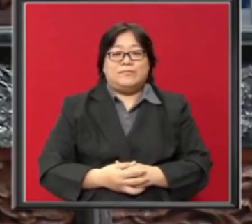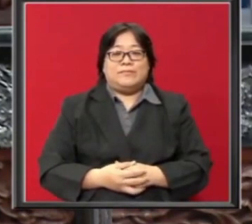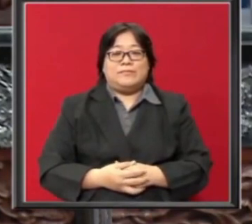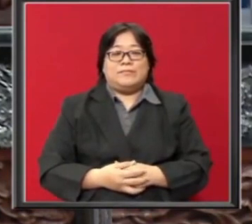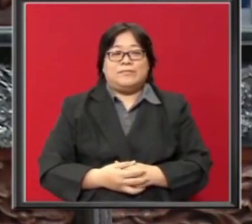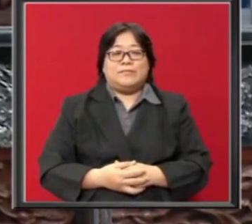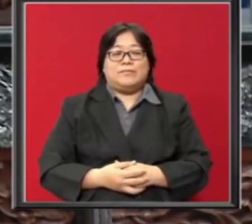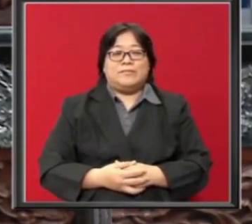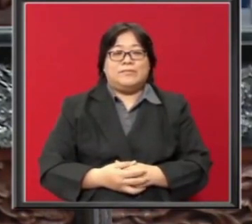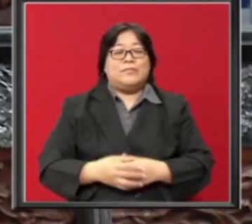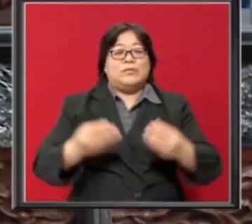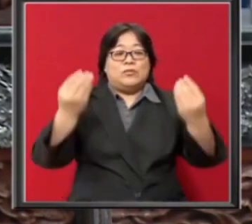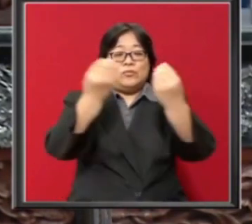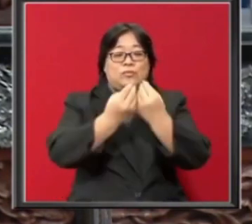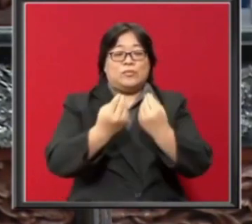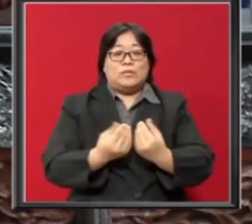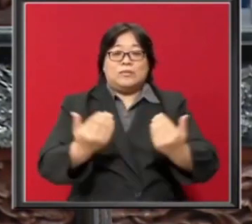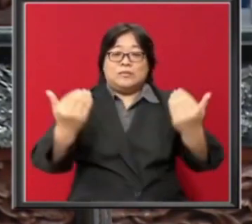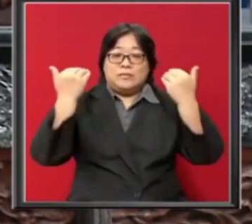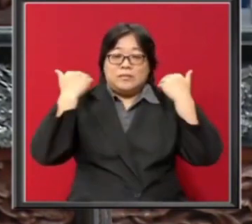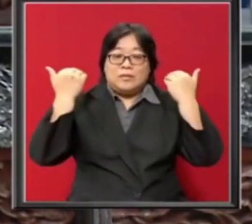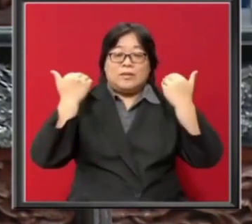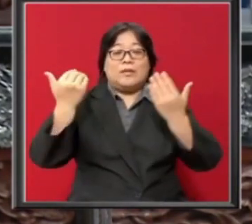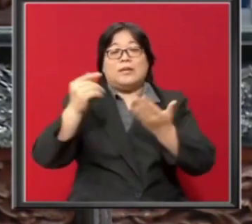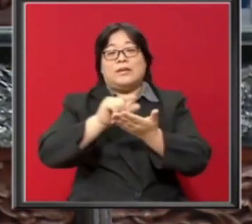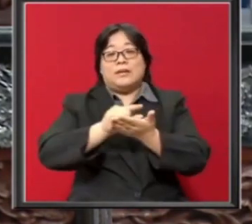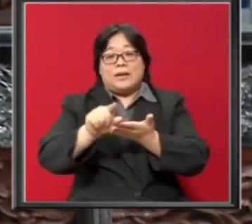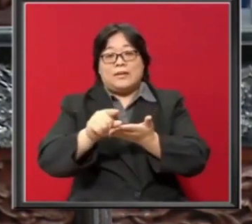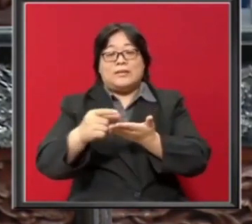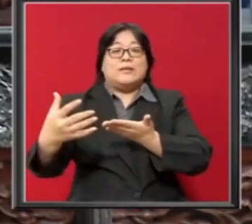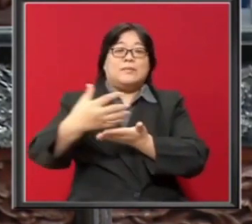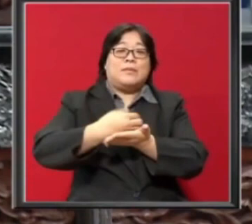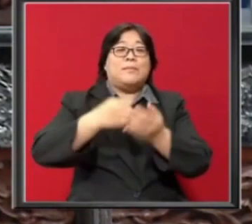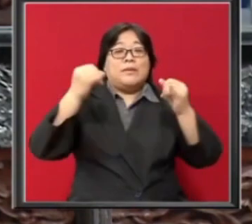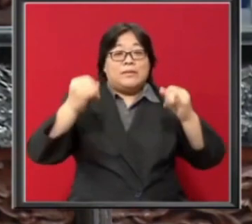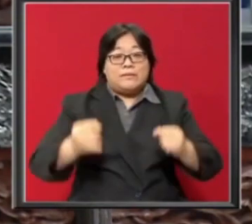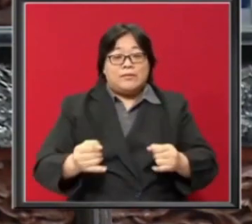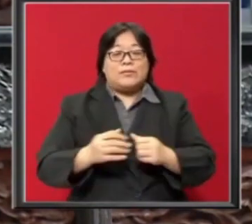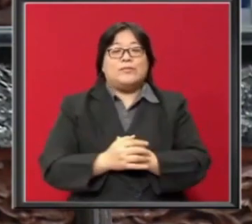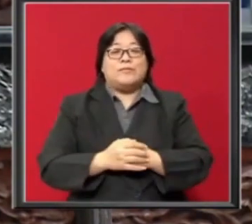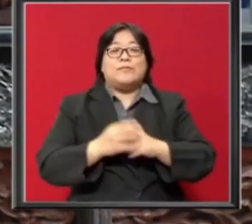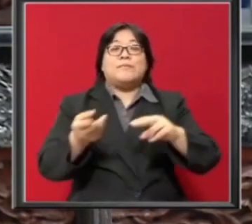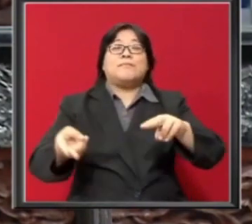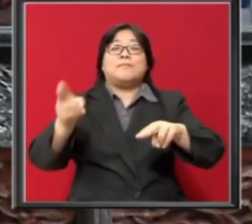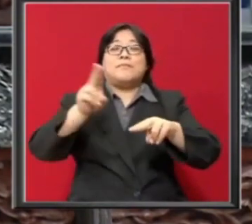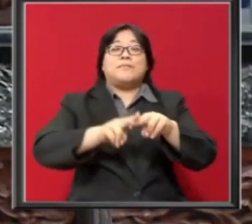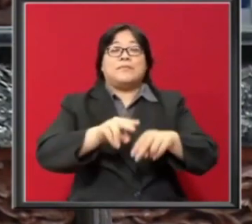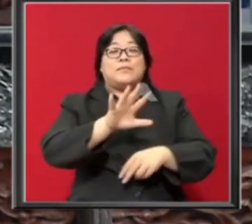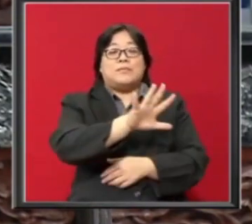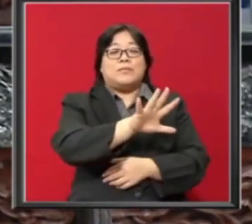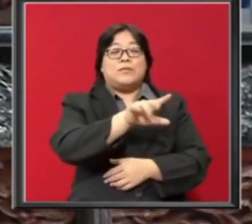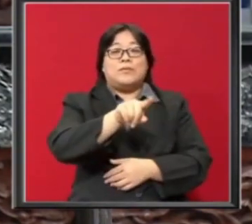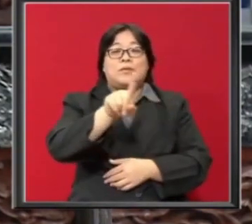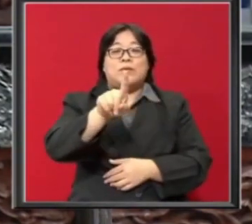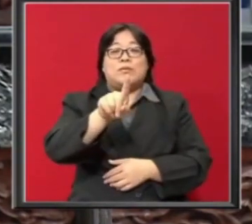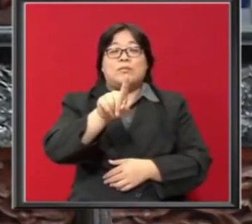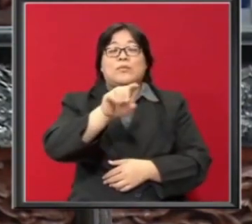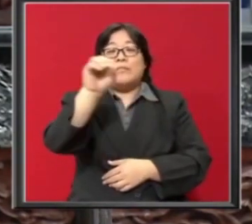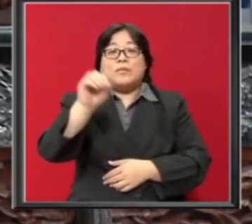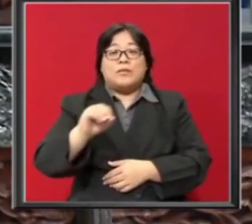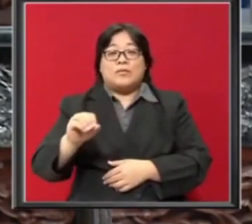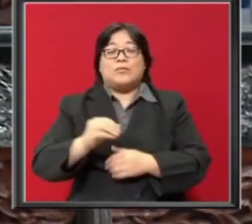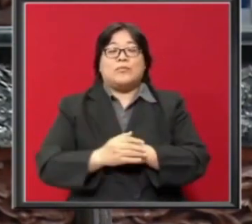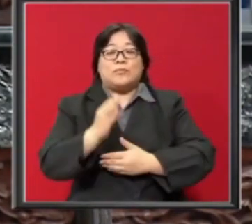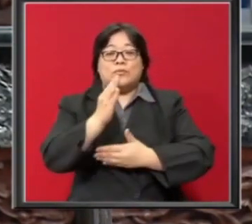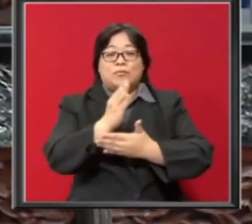Hai hubungan kado pengangguran gaji dan cukai pendapatan individu Hai meningkat di map Ulan 1 patuh pada